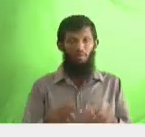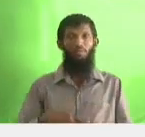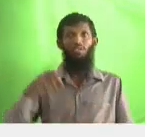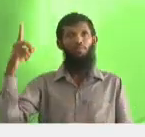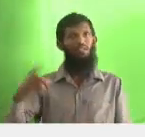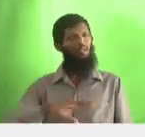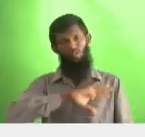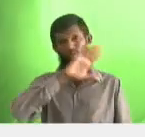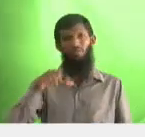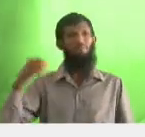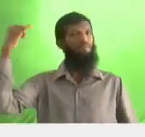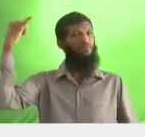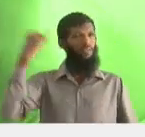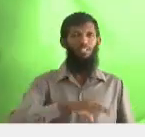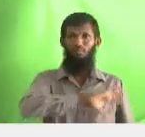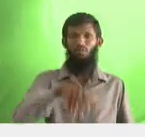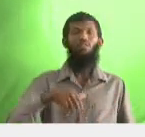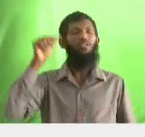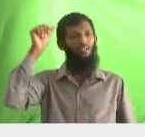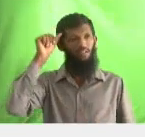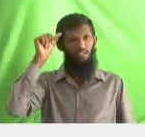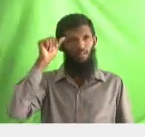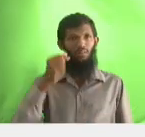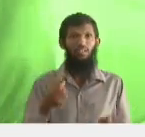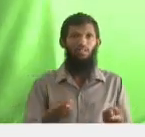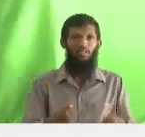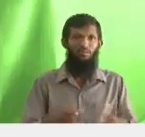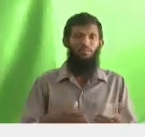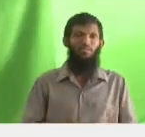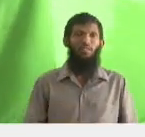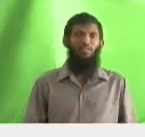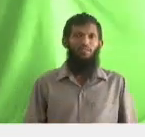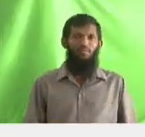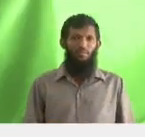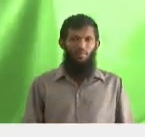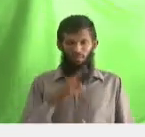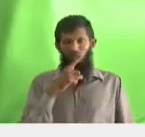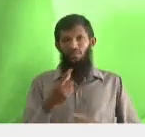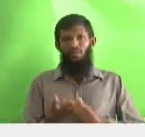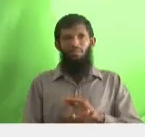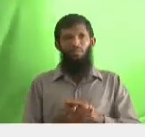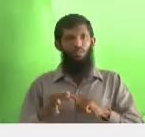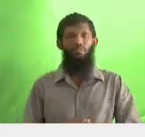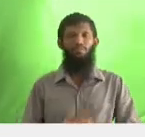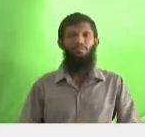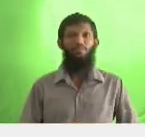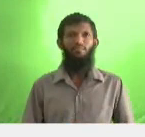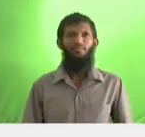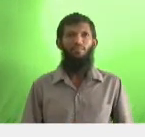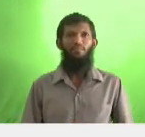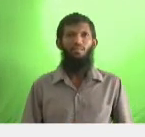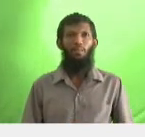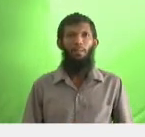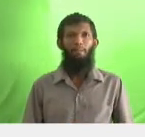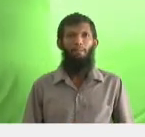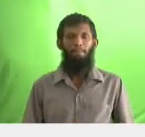him but for all of us. Inna Qarun kana min qawmi Musa